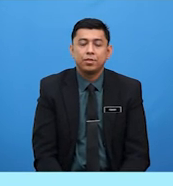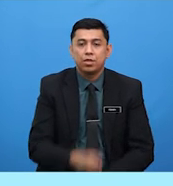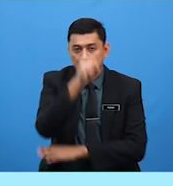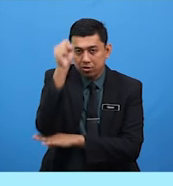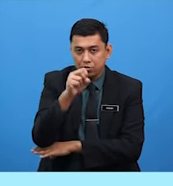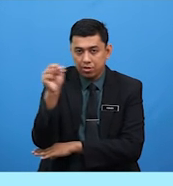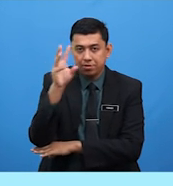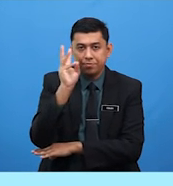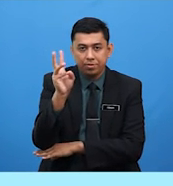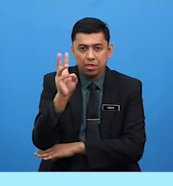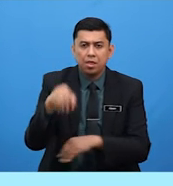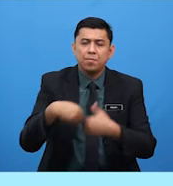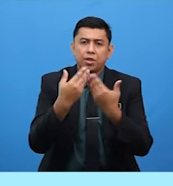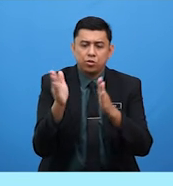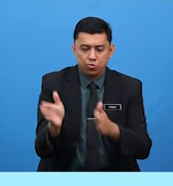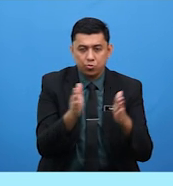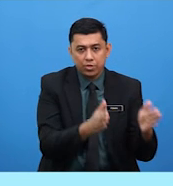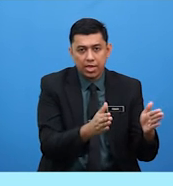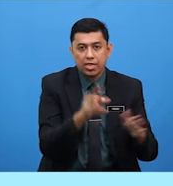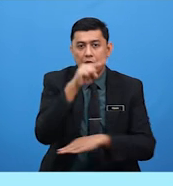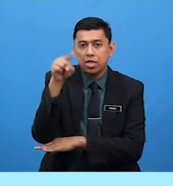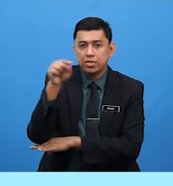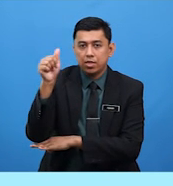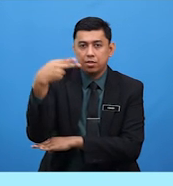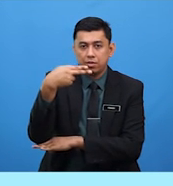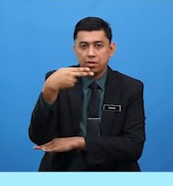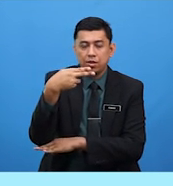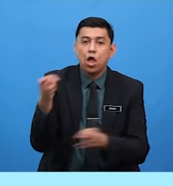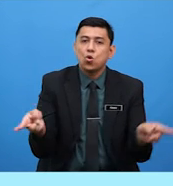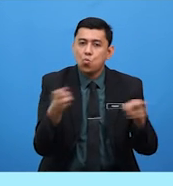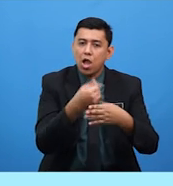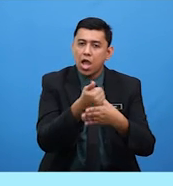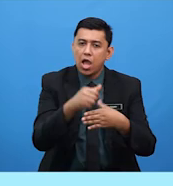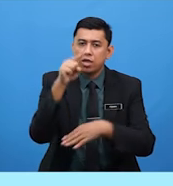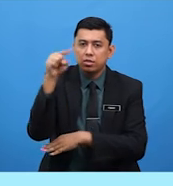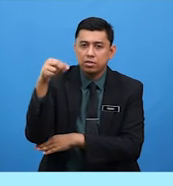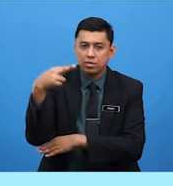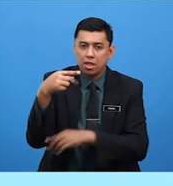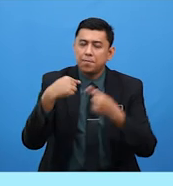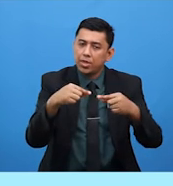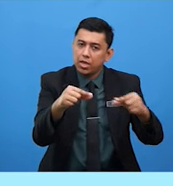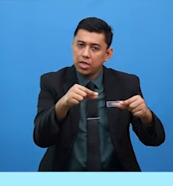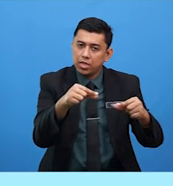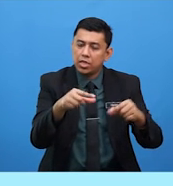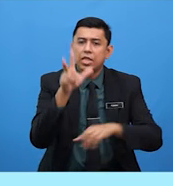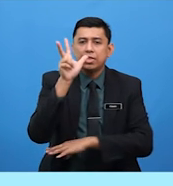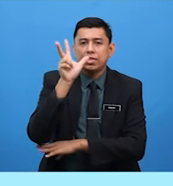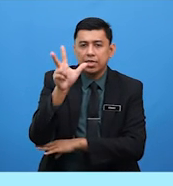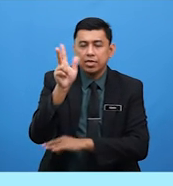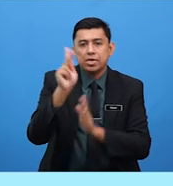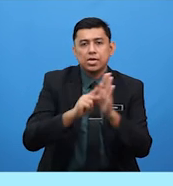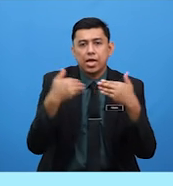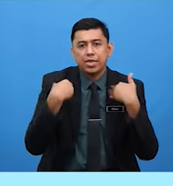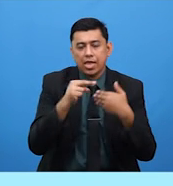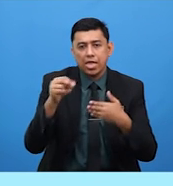Soalan seterusnya, bagaimanakah susunan zarah, ruang antara zarah dan pergerakan zarah bagi tiga